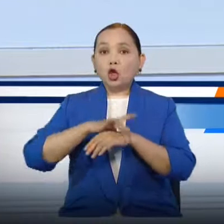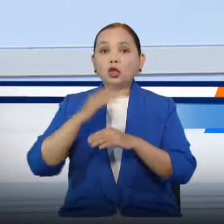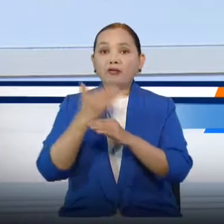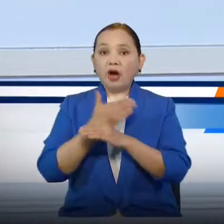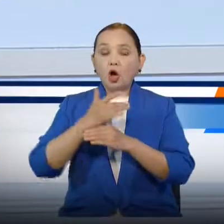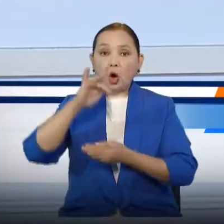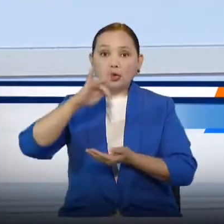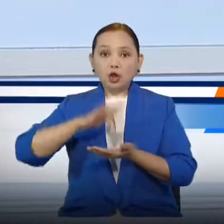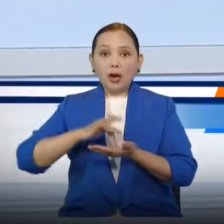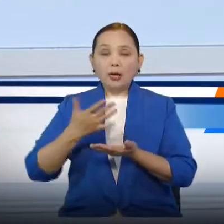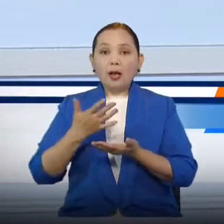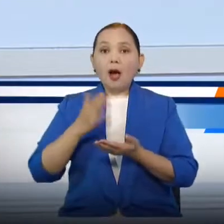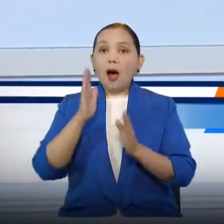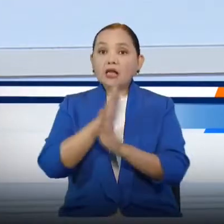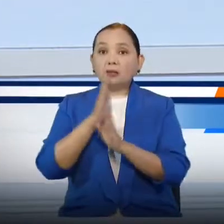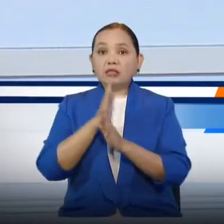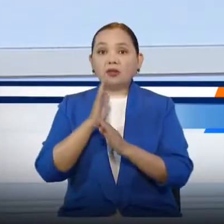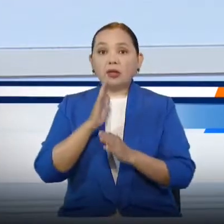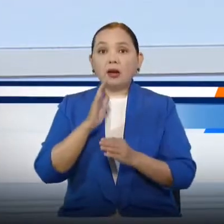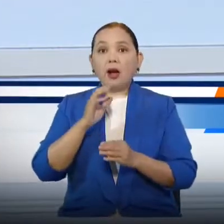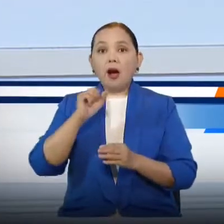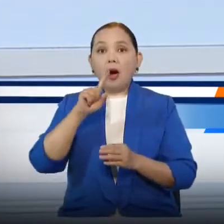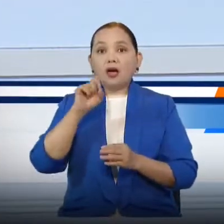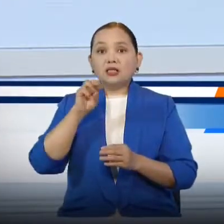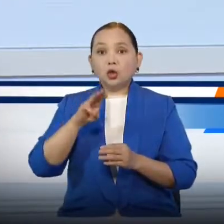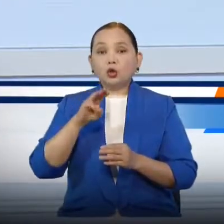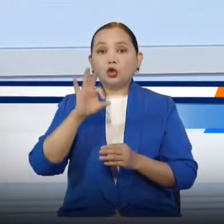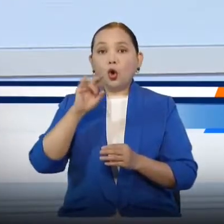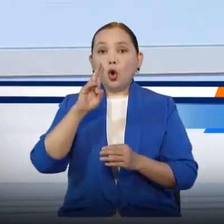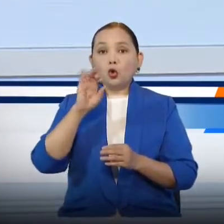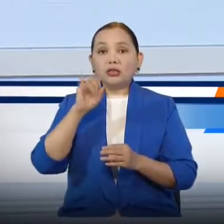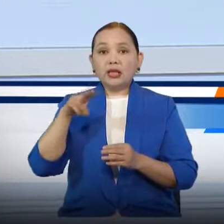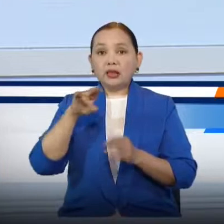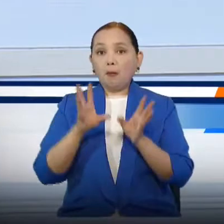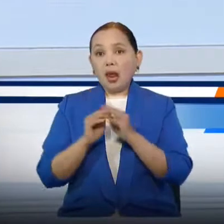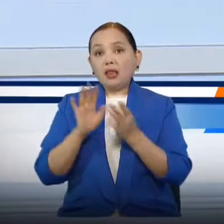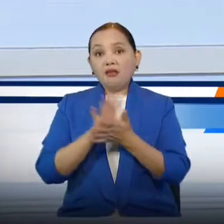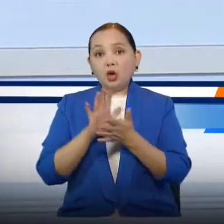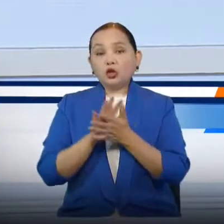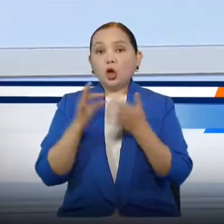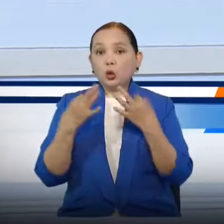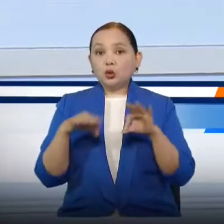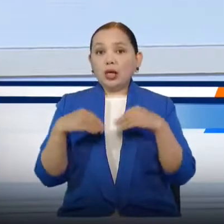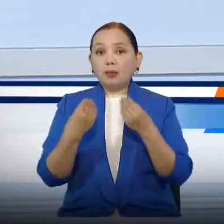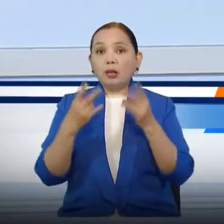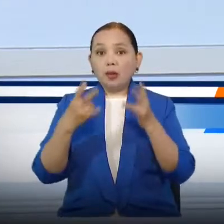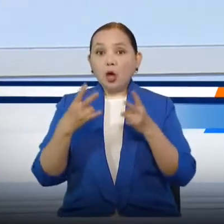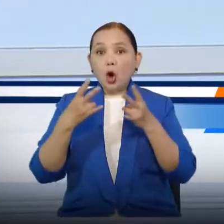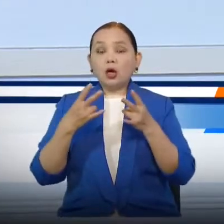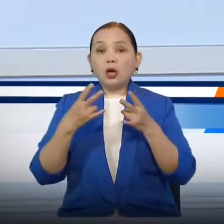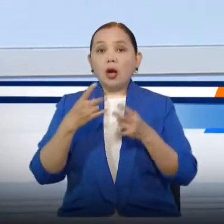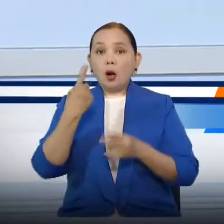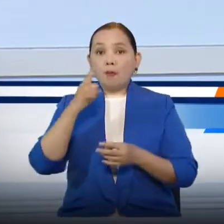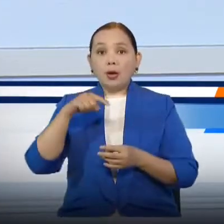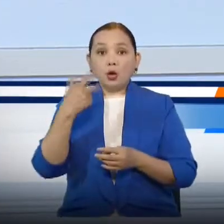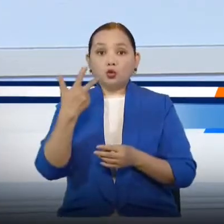Farg'ona shaharlarida atmosfera havosini azot oksidi bilan ifloslanishi ruxsat etilgan me'yoriy miqdordan